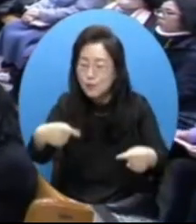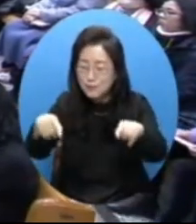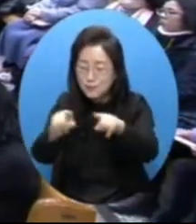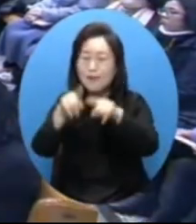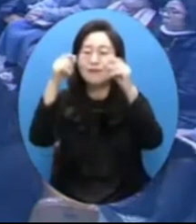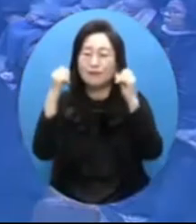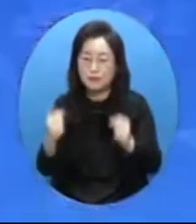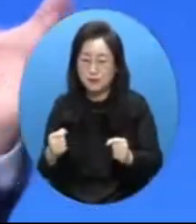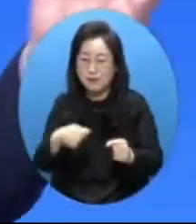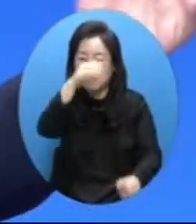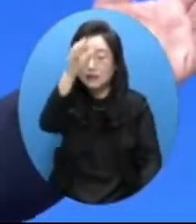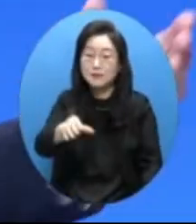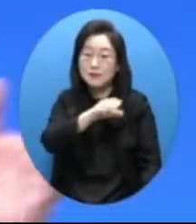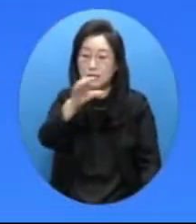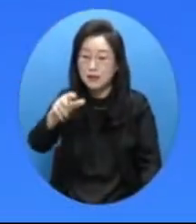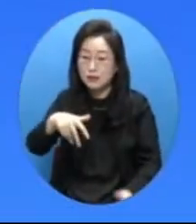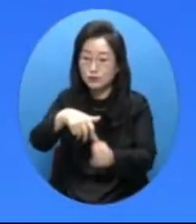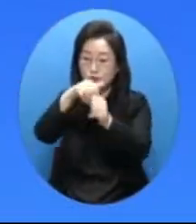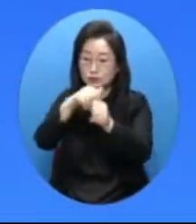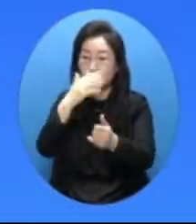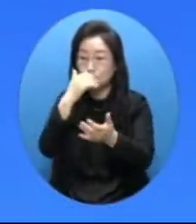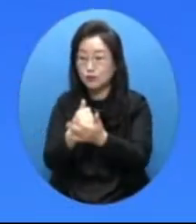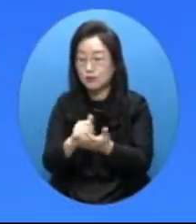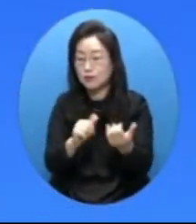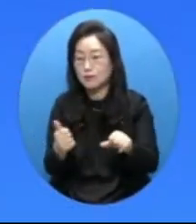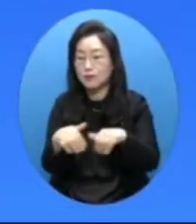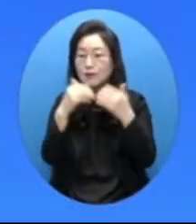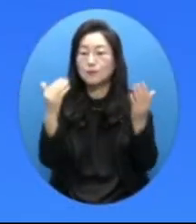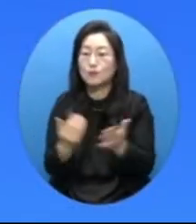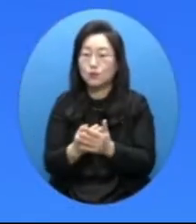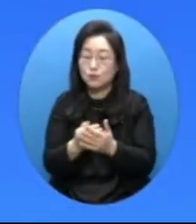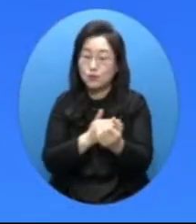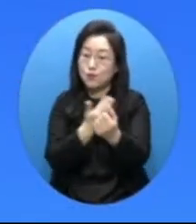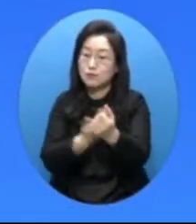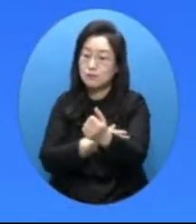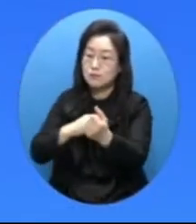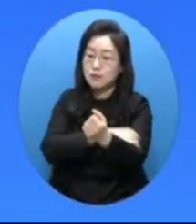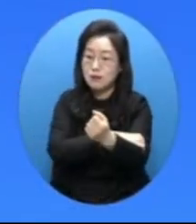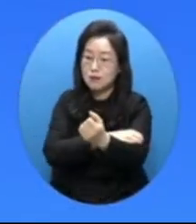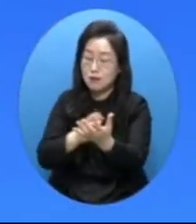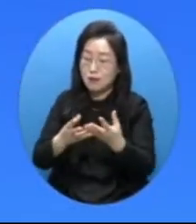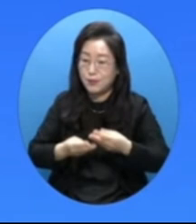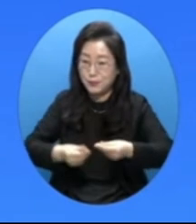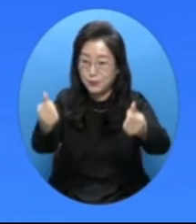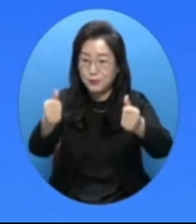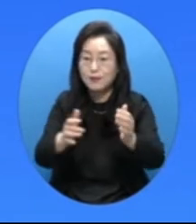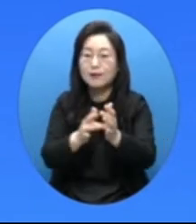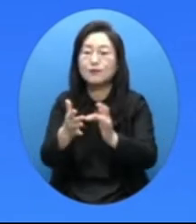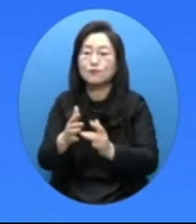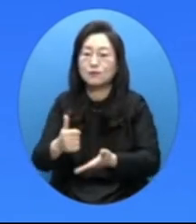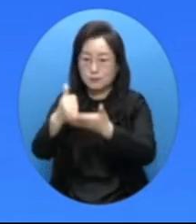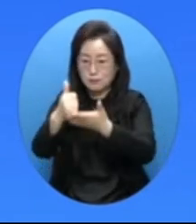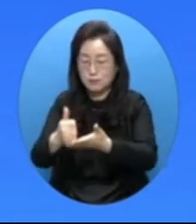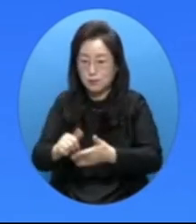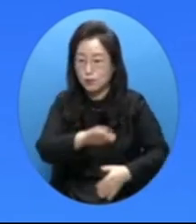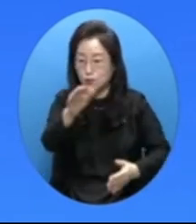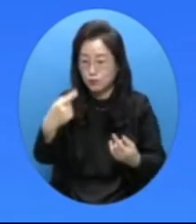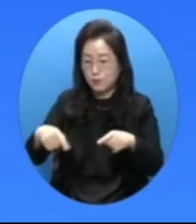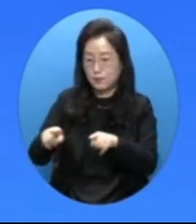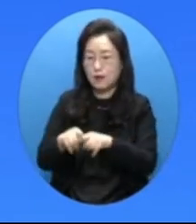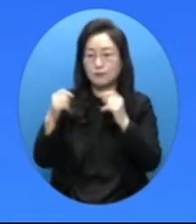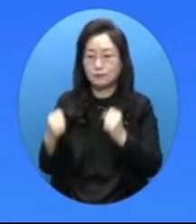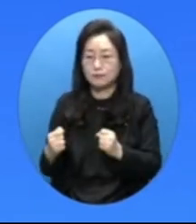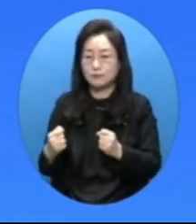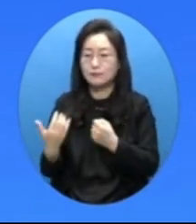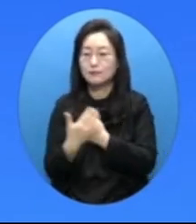것입니다 십자가에서 죄와 사망의 모든 권세를 정복하신 예수님이 우리 함께 하고 계셔서 우리에게 놀라운 은혜를